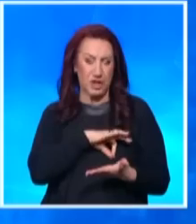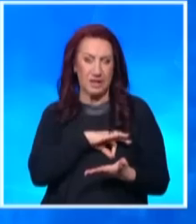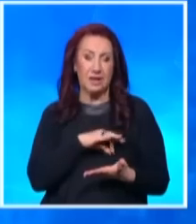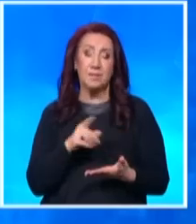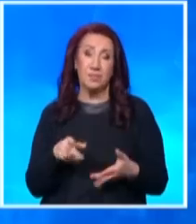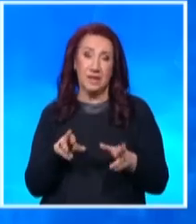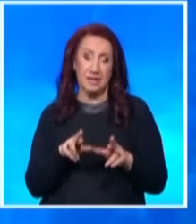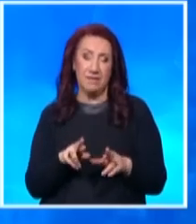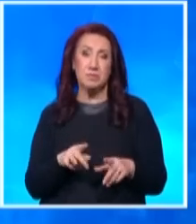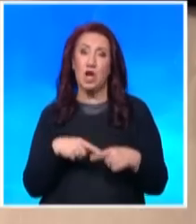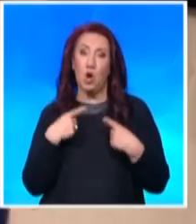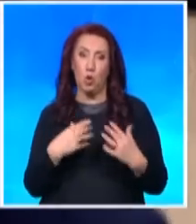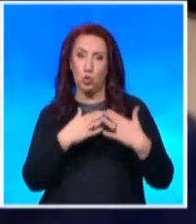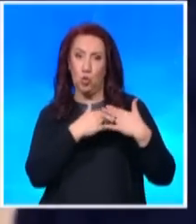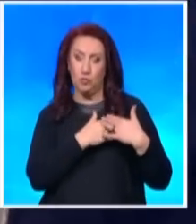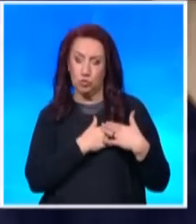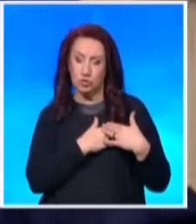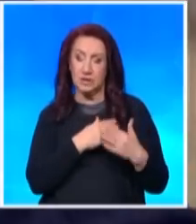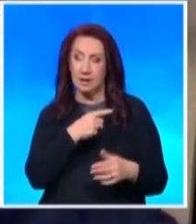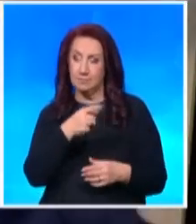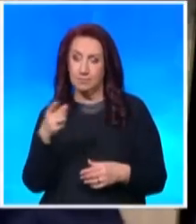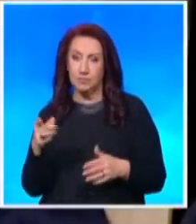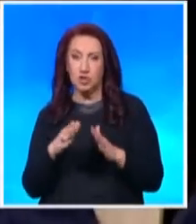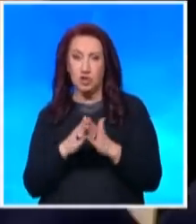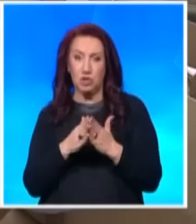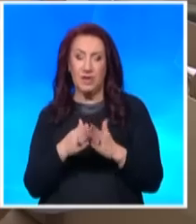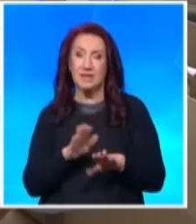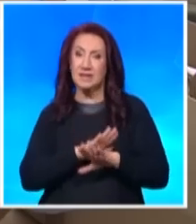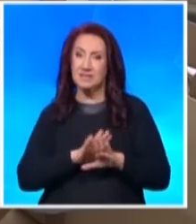на членовете на секционните избирателни комисии да си свършат работата така както трябва.